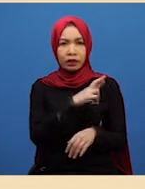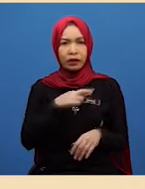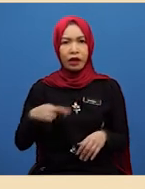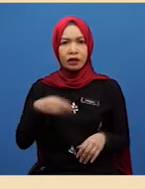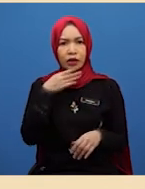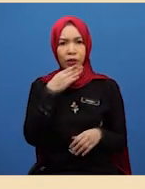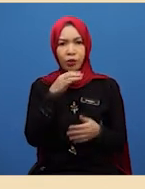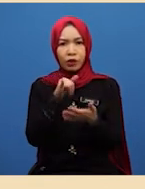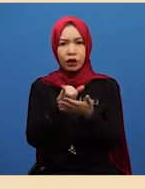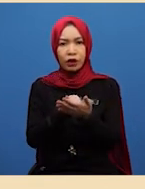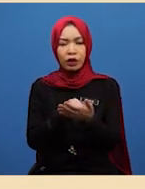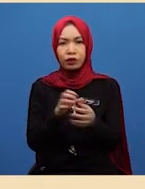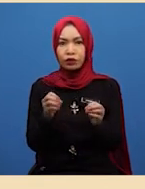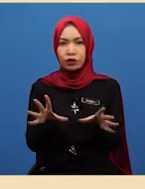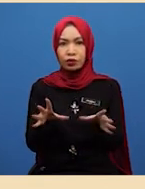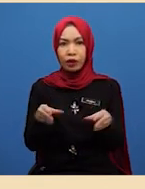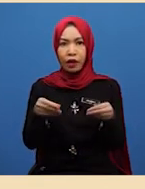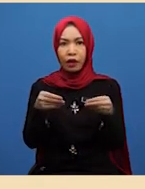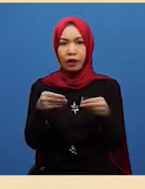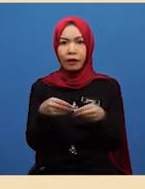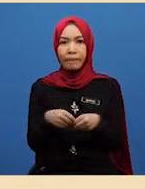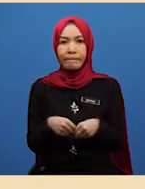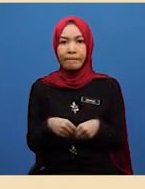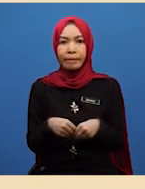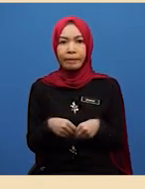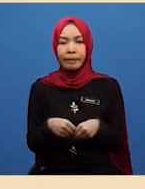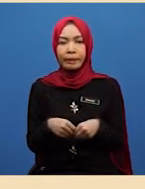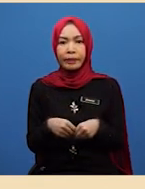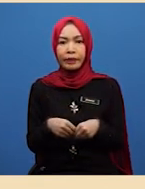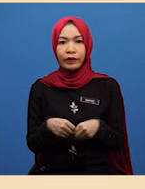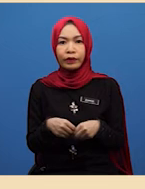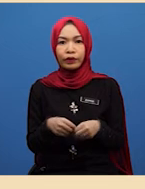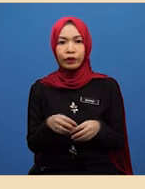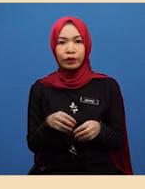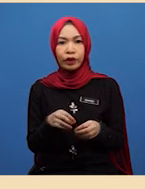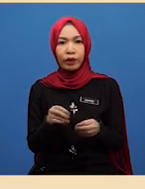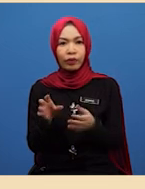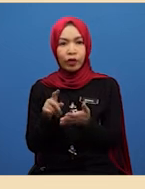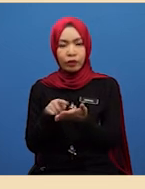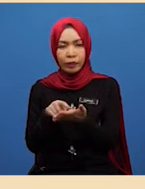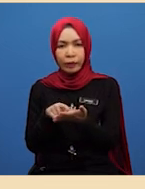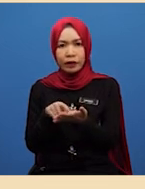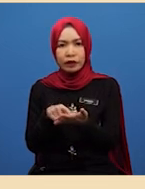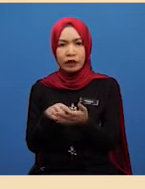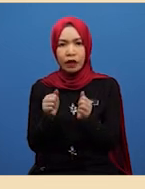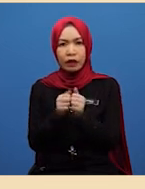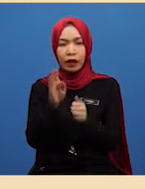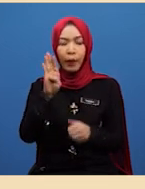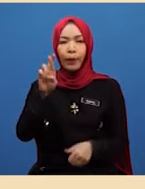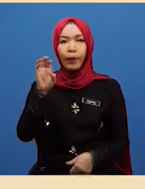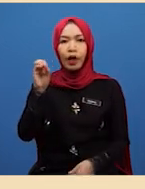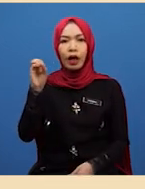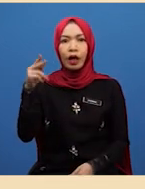Sarawak kepada James Brooke dan tawaran ini dilakukan sebanyak 2 kali sebelum James